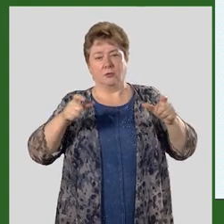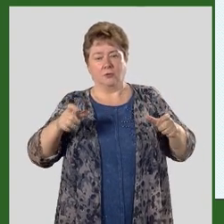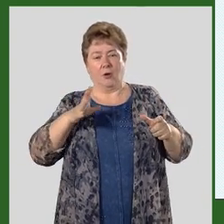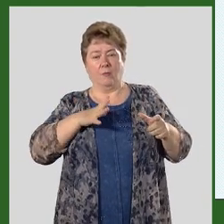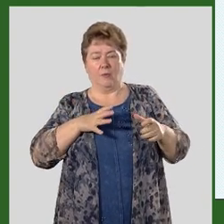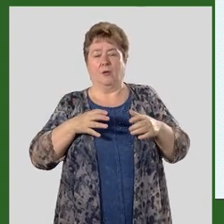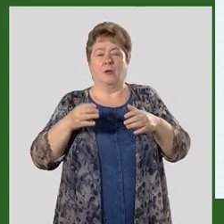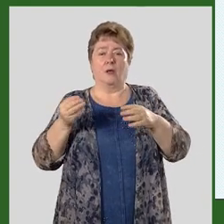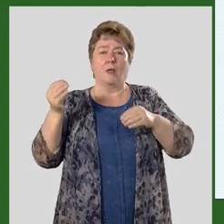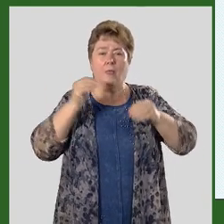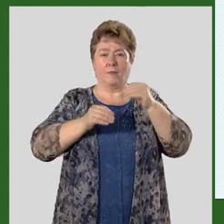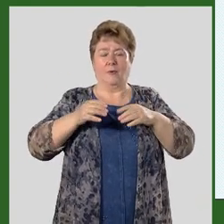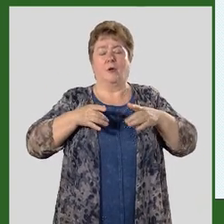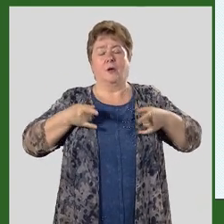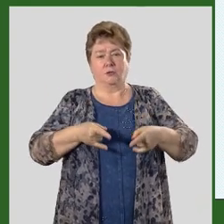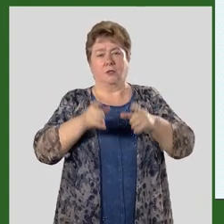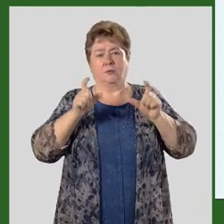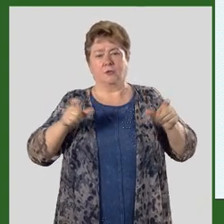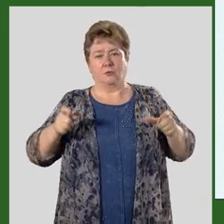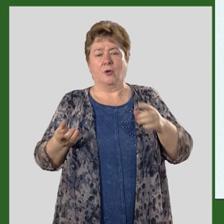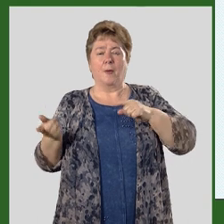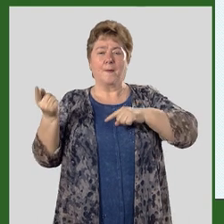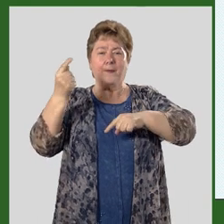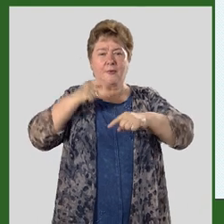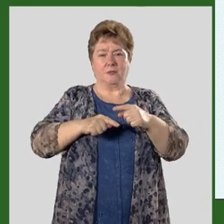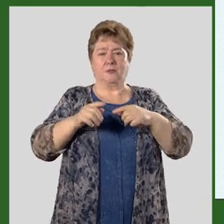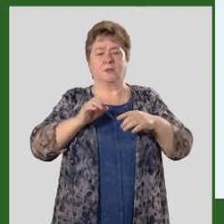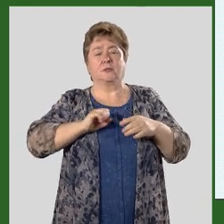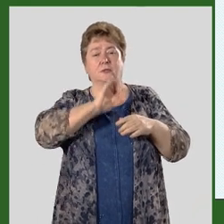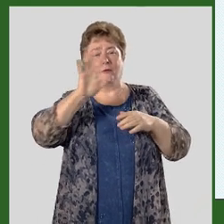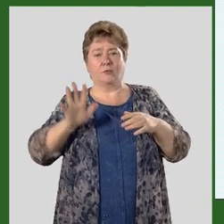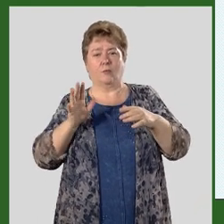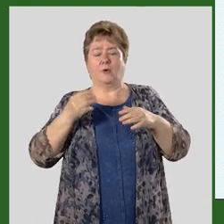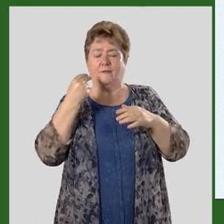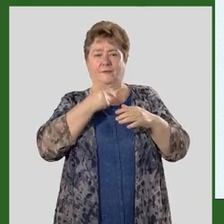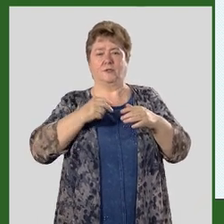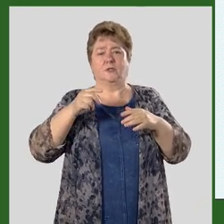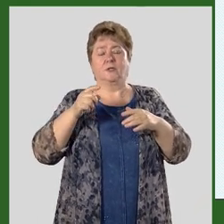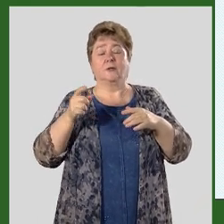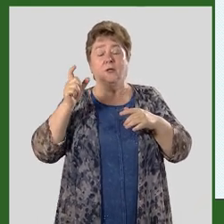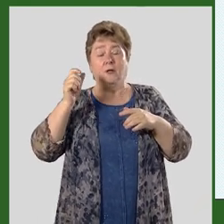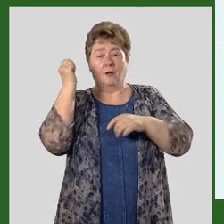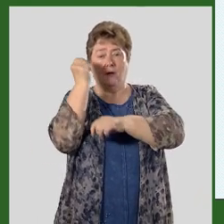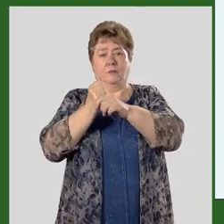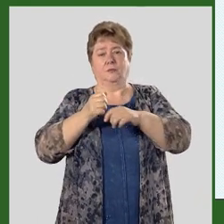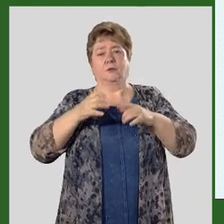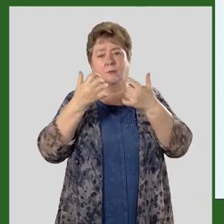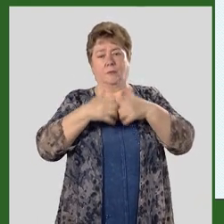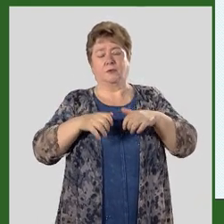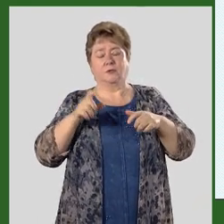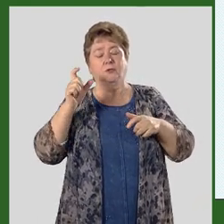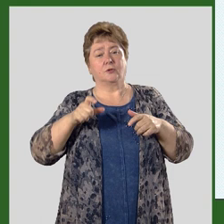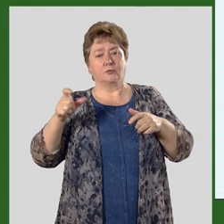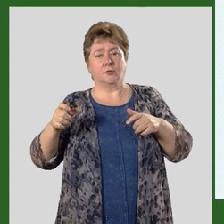были естественный прирост и переселение из Европы квалифицированных рабочих промышленности